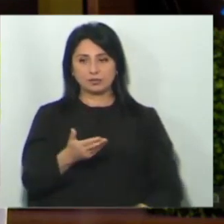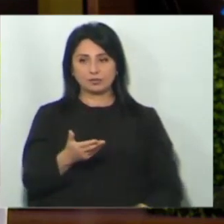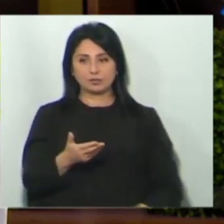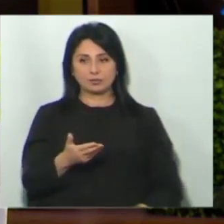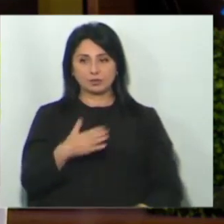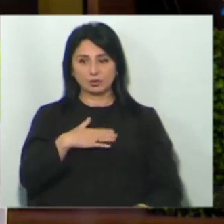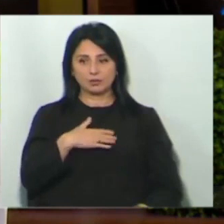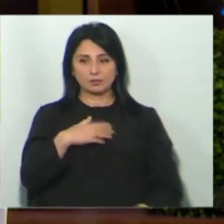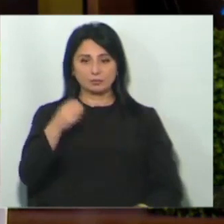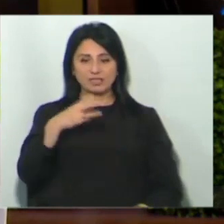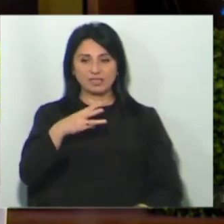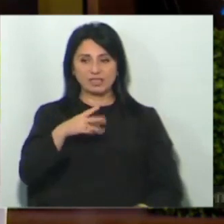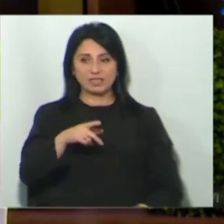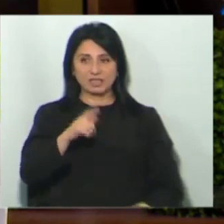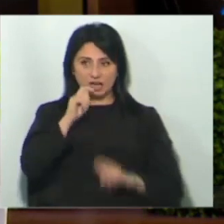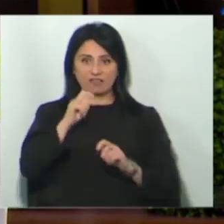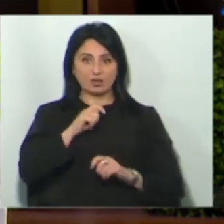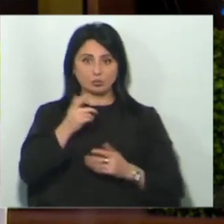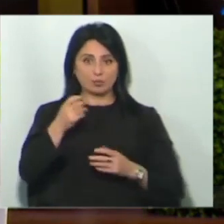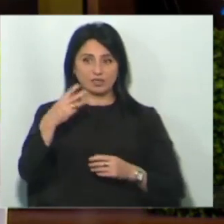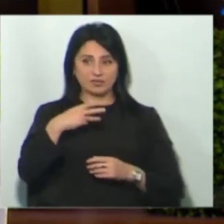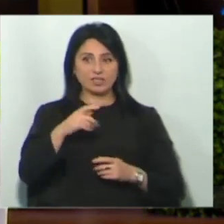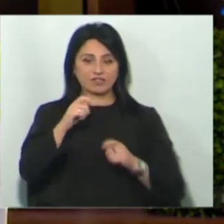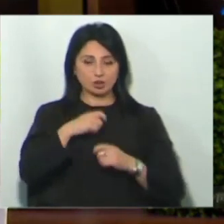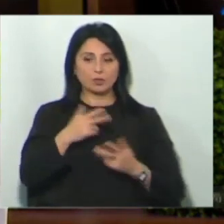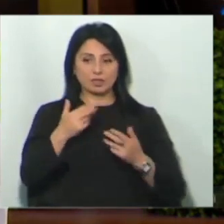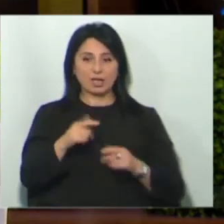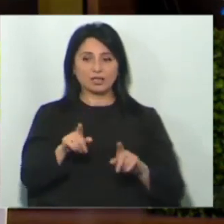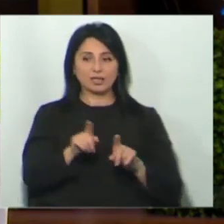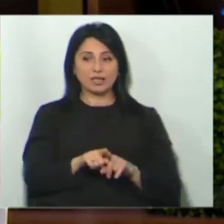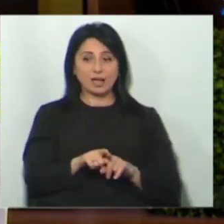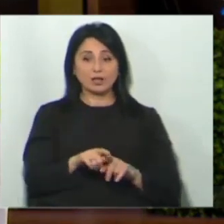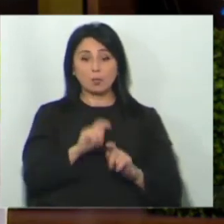რომლითაც ჩვენ მზე უხვად გვასაჩუქრებს და თან